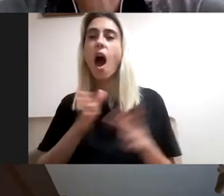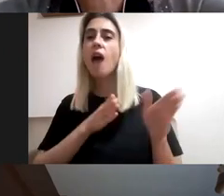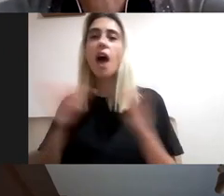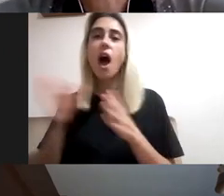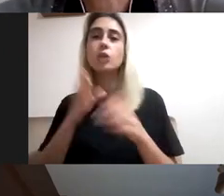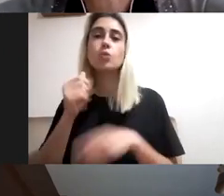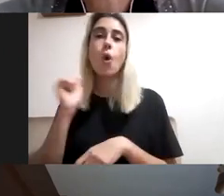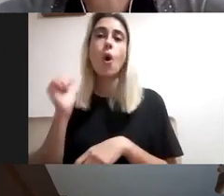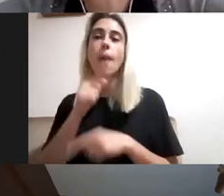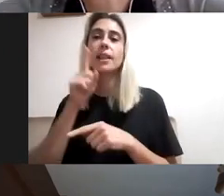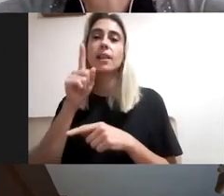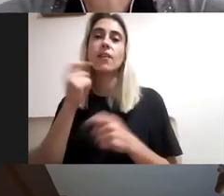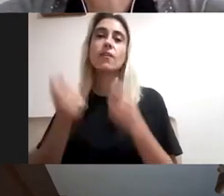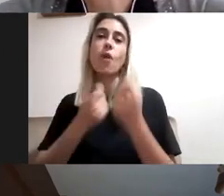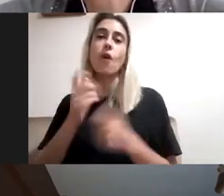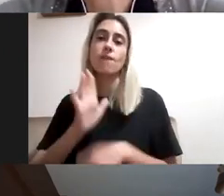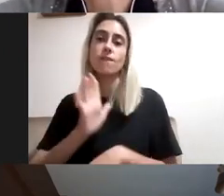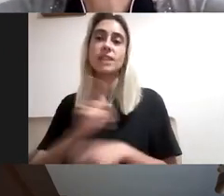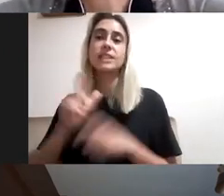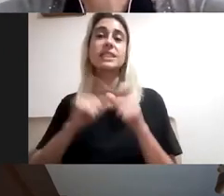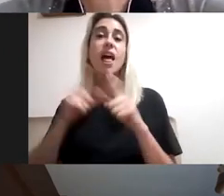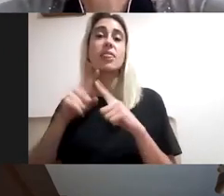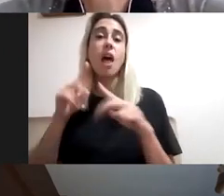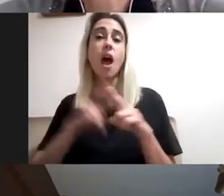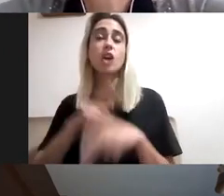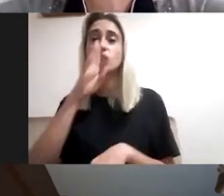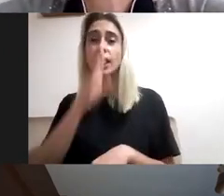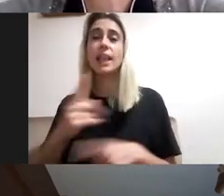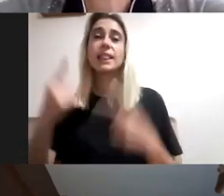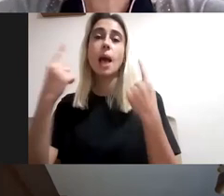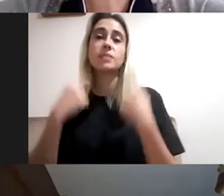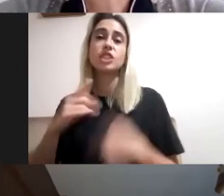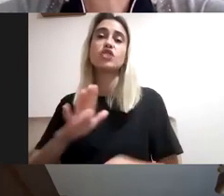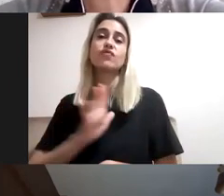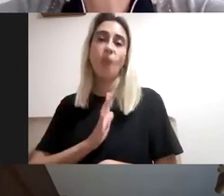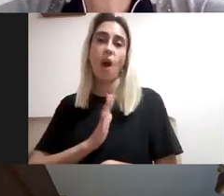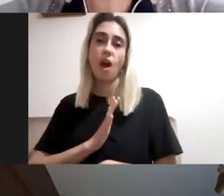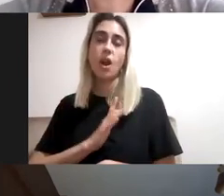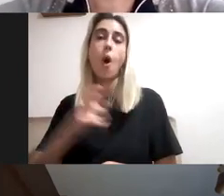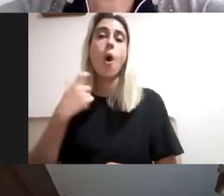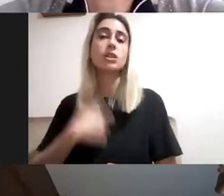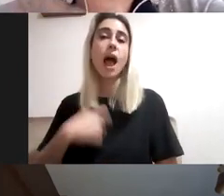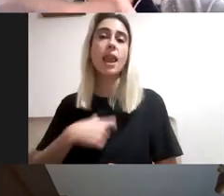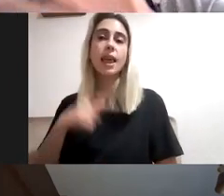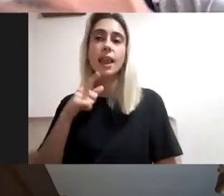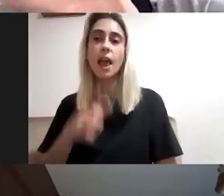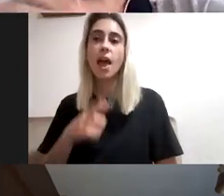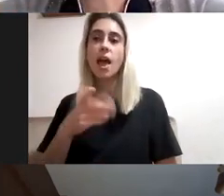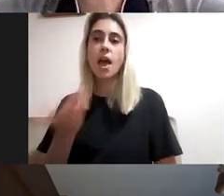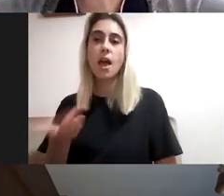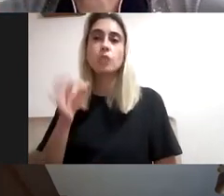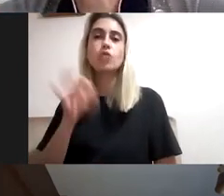bir fonksiyona sahipler ve STK'lardan tabii ki çok ciddi temsilciler vardı. Özellikle hani şu an